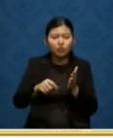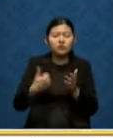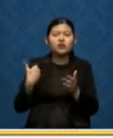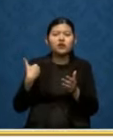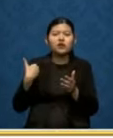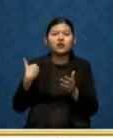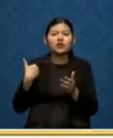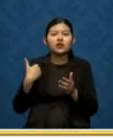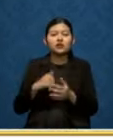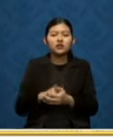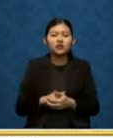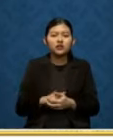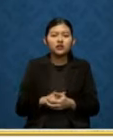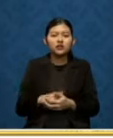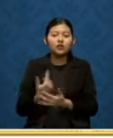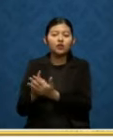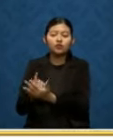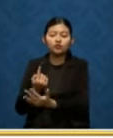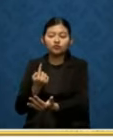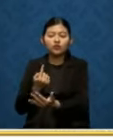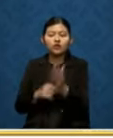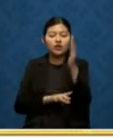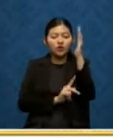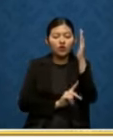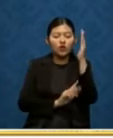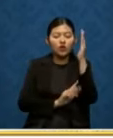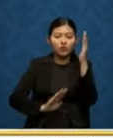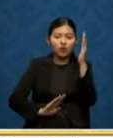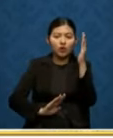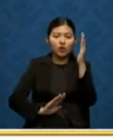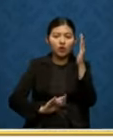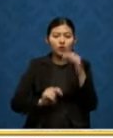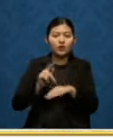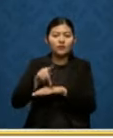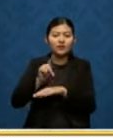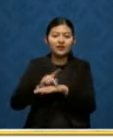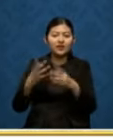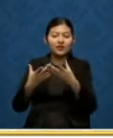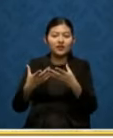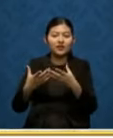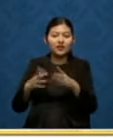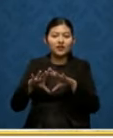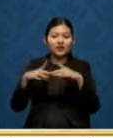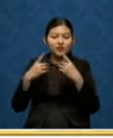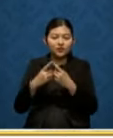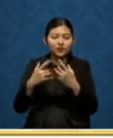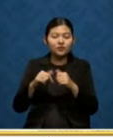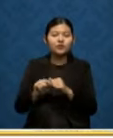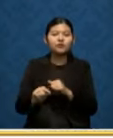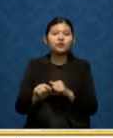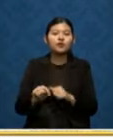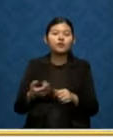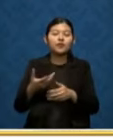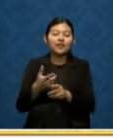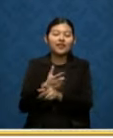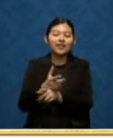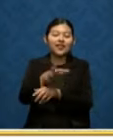แล้วก็ตัวแทนของจังหวัดกระบี่เนี่ยโดยท่านประธานชมรมเกษตรกรเลี้ยงกุ้งจังหวัดกระบี่